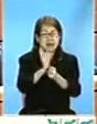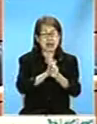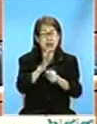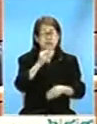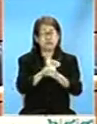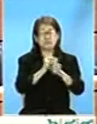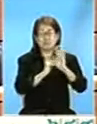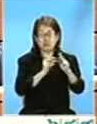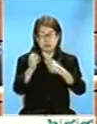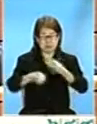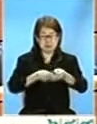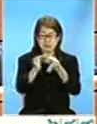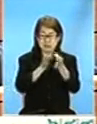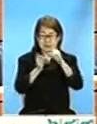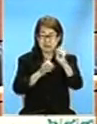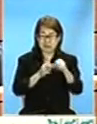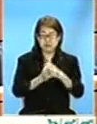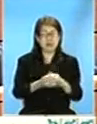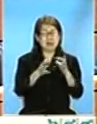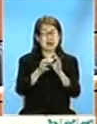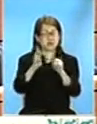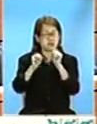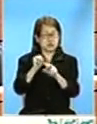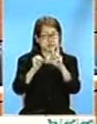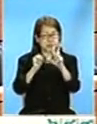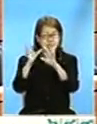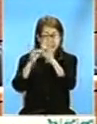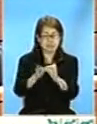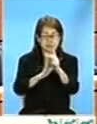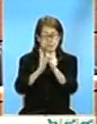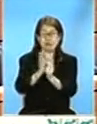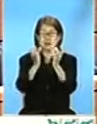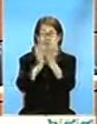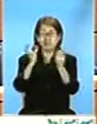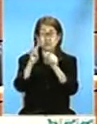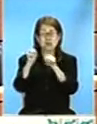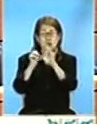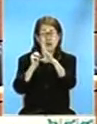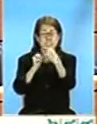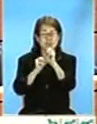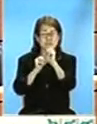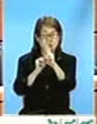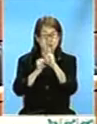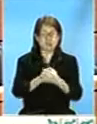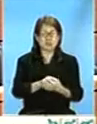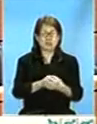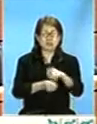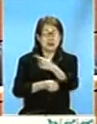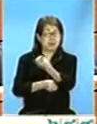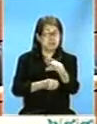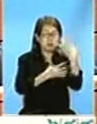ขในมาตรา3แก้ไขมาตรา112ที่ท่านอ้างถึงเรื่องของ